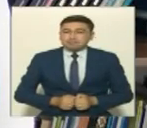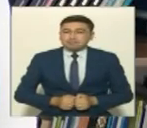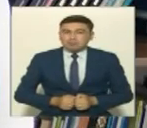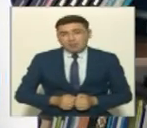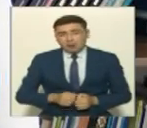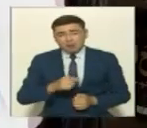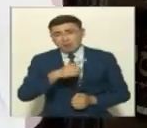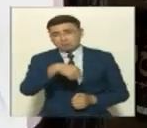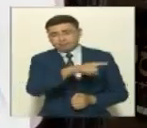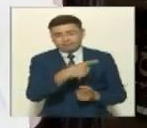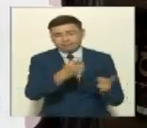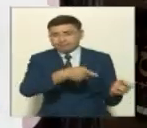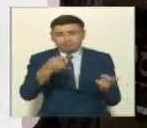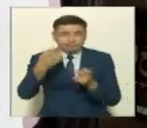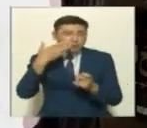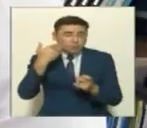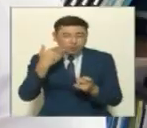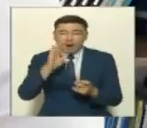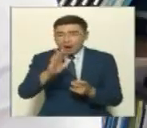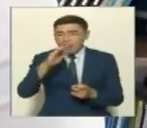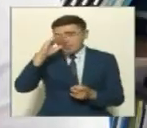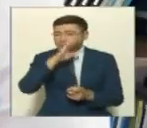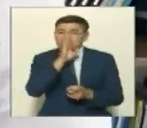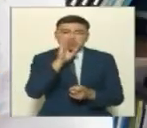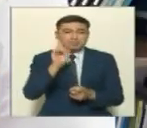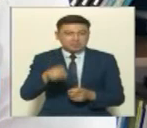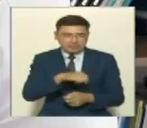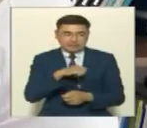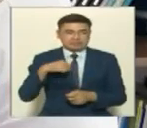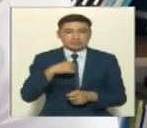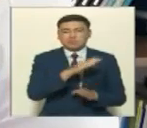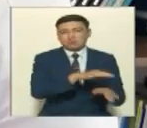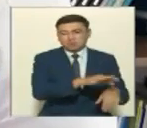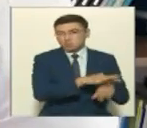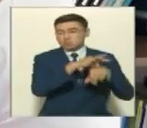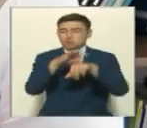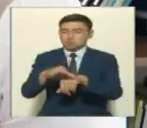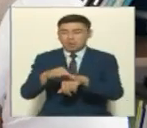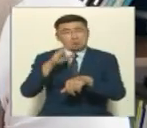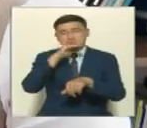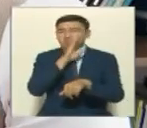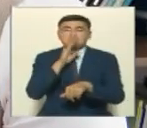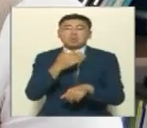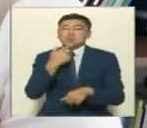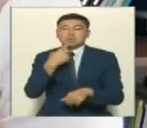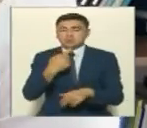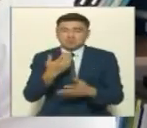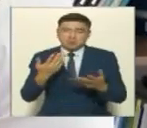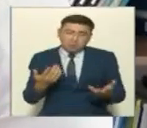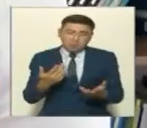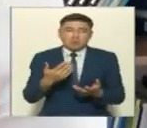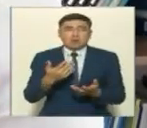қармауына түсіру оңайырақ болады. Ата-аналар арқылы келгендер болды, ата-аналар айтады, мысалға менің қызым соңғы кездері